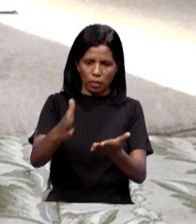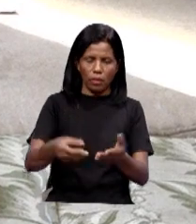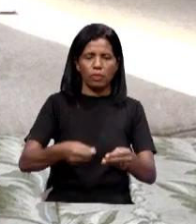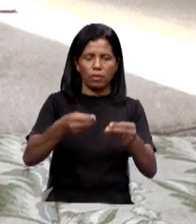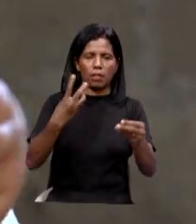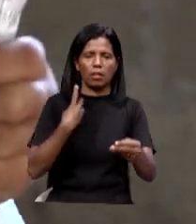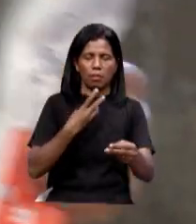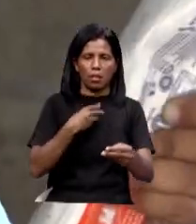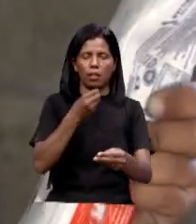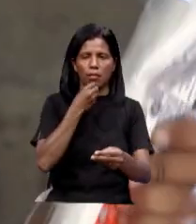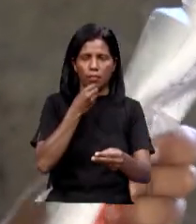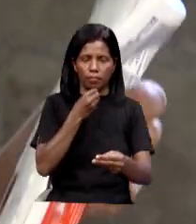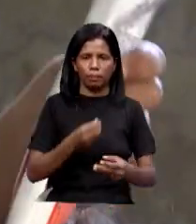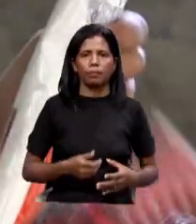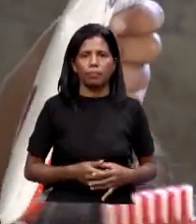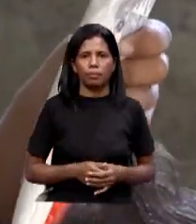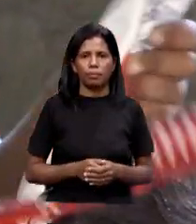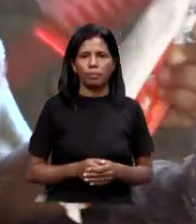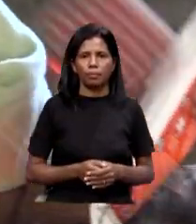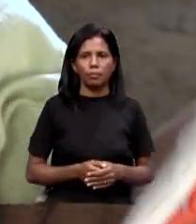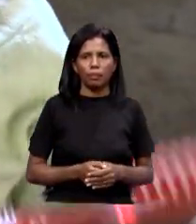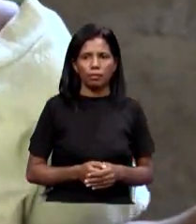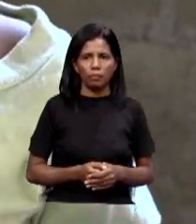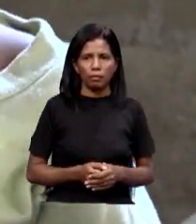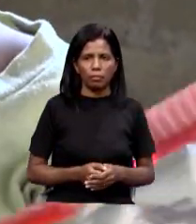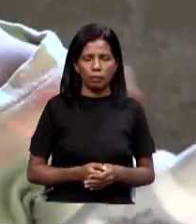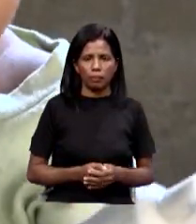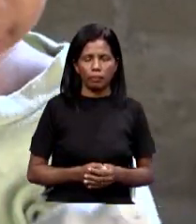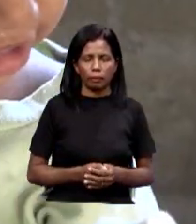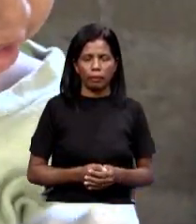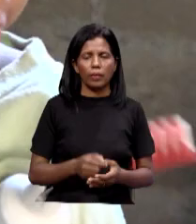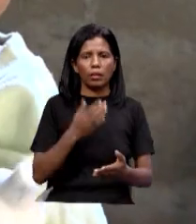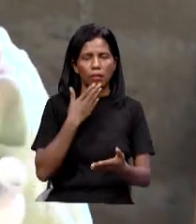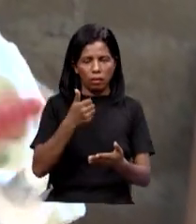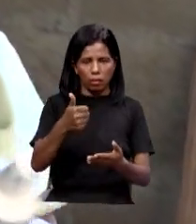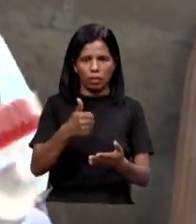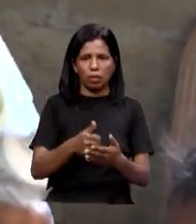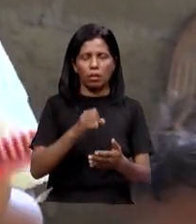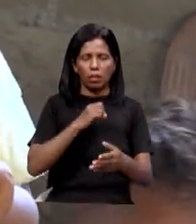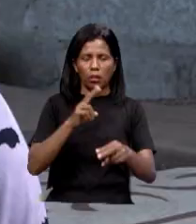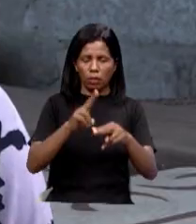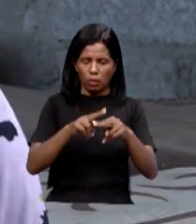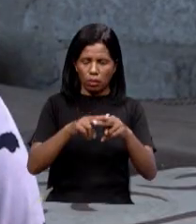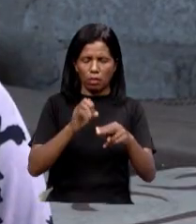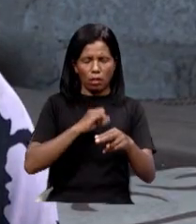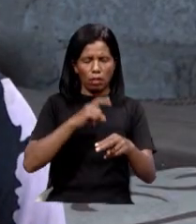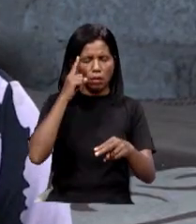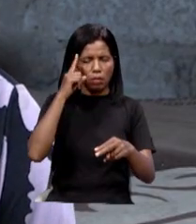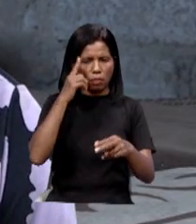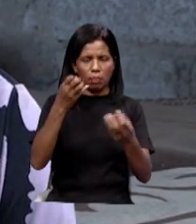ami hana minya pora nyanyi mba. Jadi aku dia tidak dia tidak bin hau kan tur lemah hau kan tur hau kan darah tur